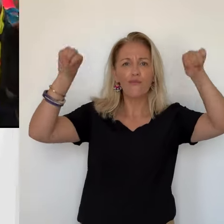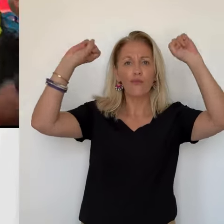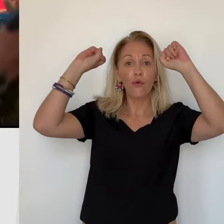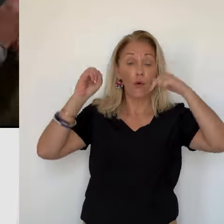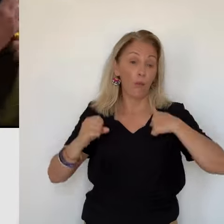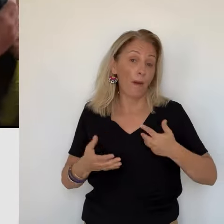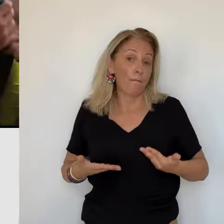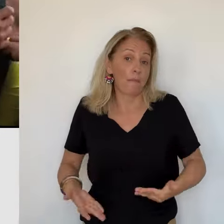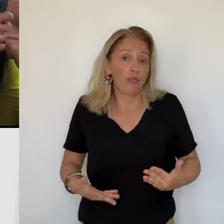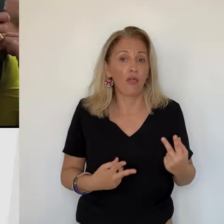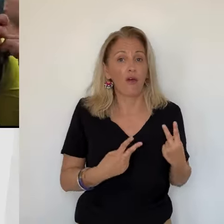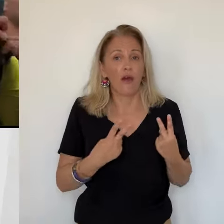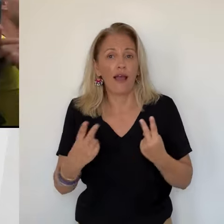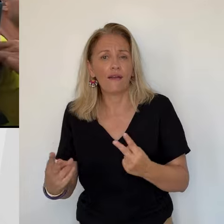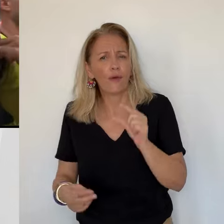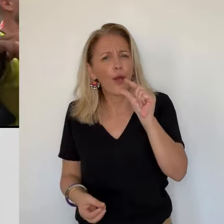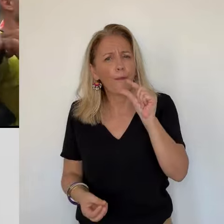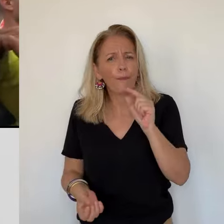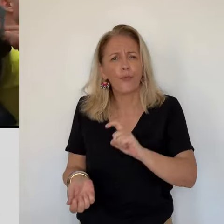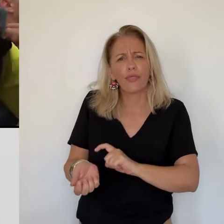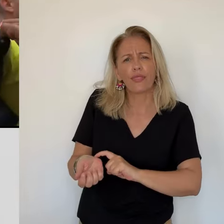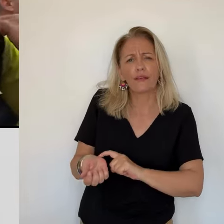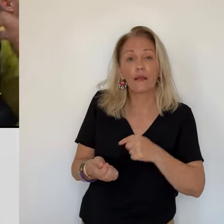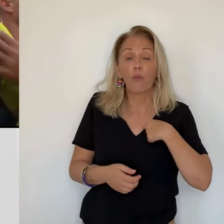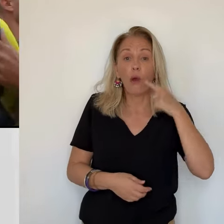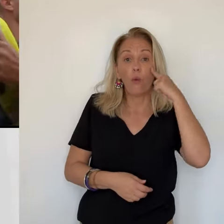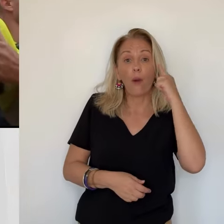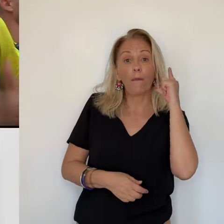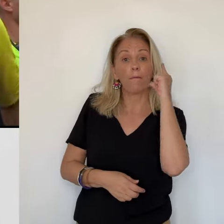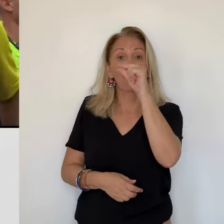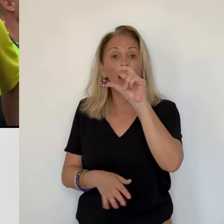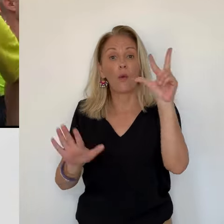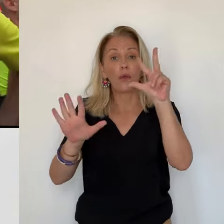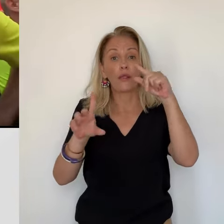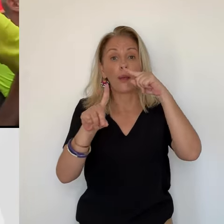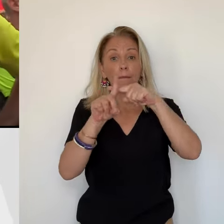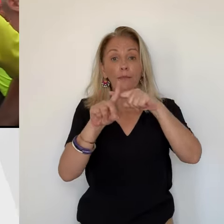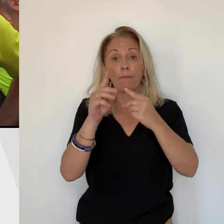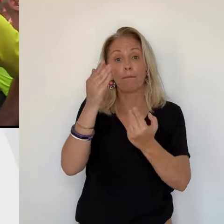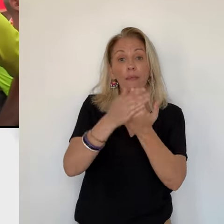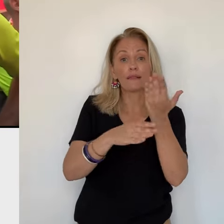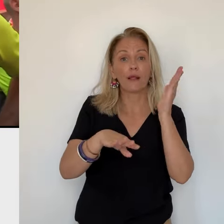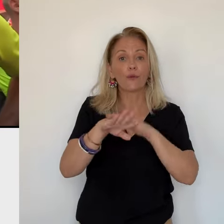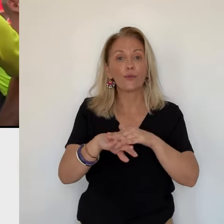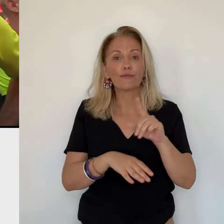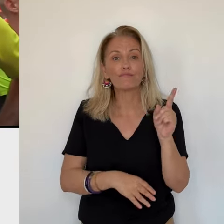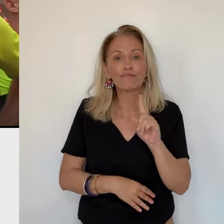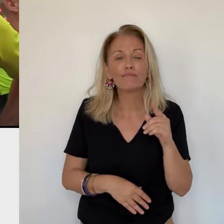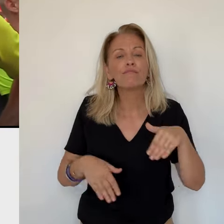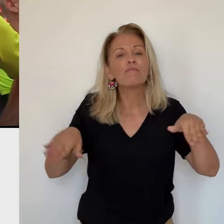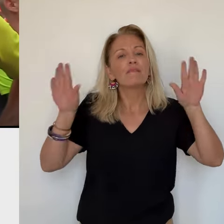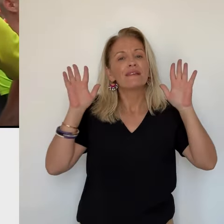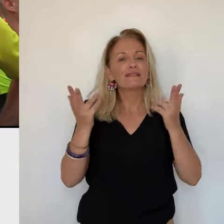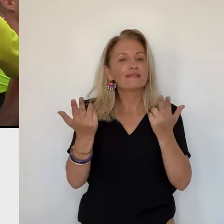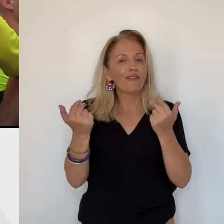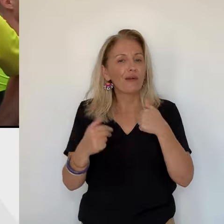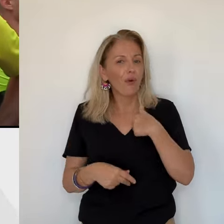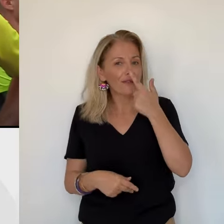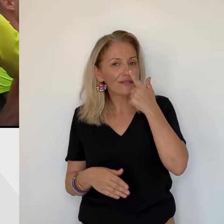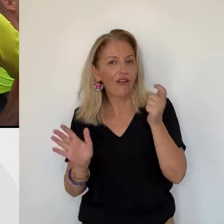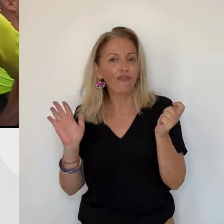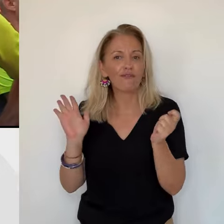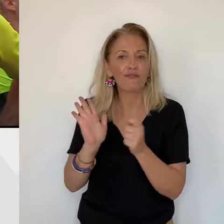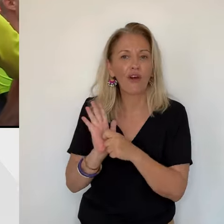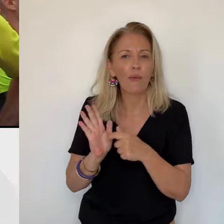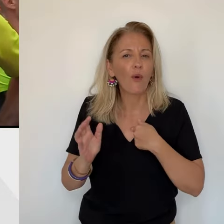stressé parce que je viens d'arriver, je croyais que le départ était à 8h30, mais ça va aller. Plutôt en forme, mais on verra. Hâte de